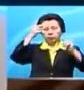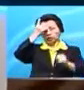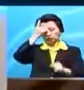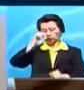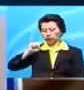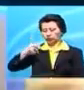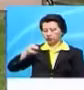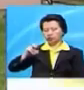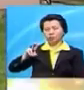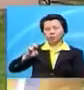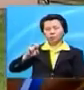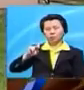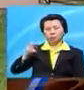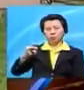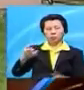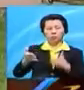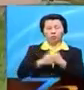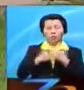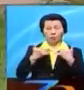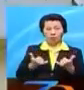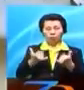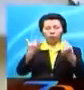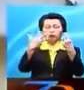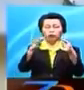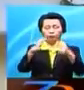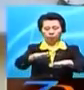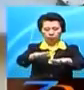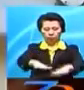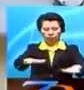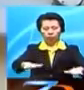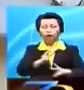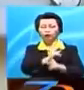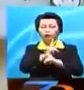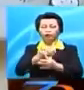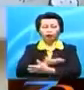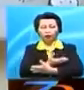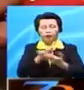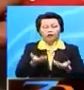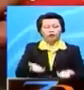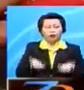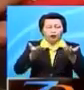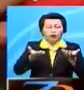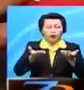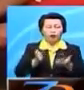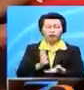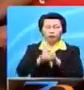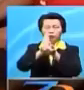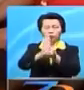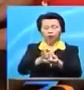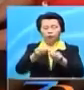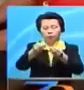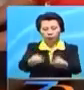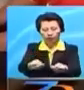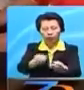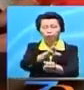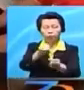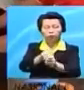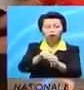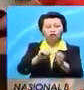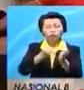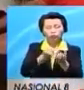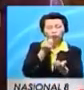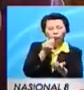Ahmad Dusuki Sheikh Muhammad, sehingga kini 15 kanak-kanak dijadikan anak angkat. Bantuan dihulur meliputi